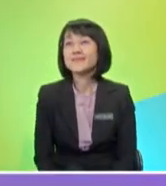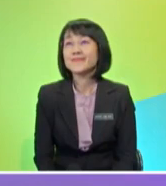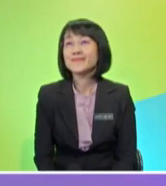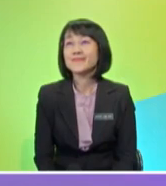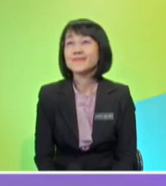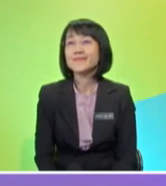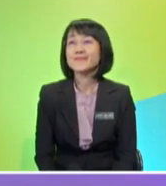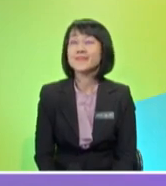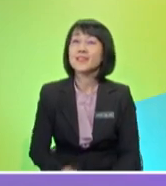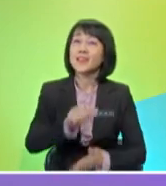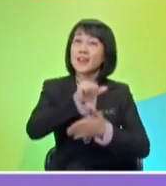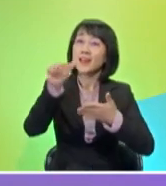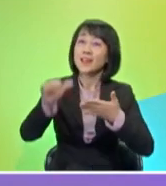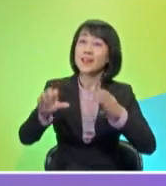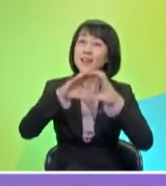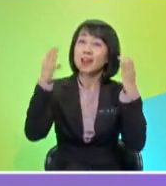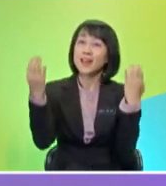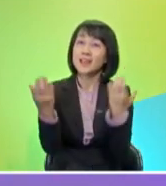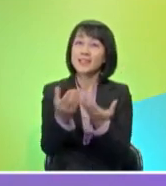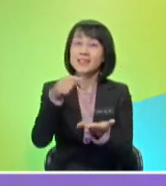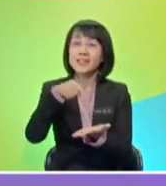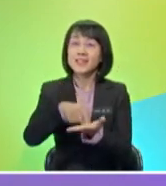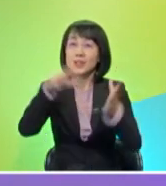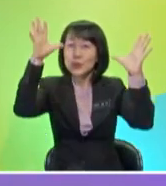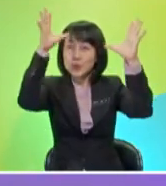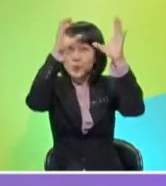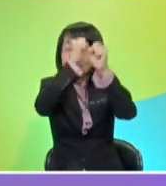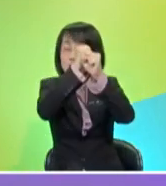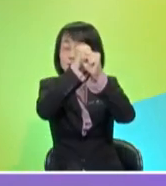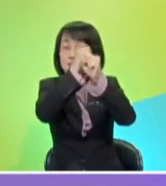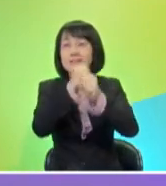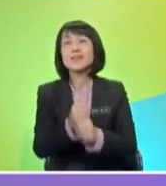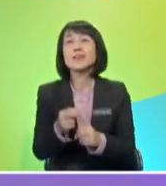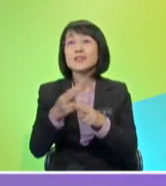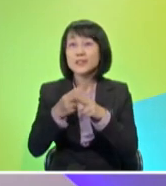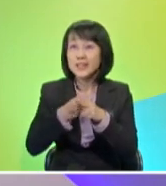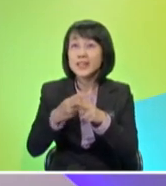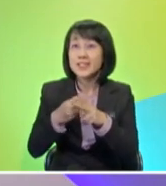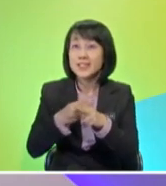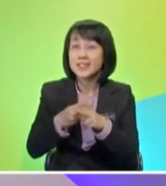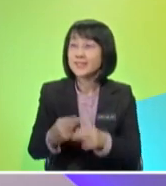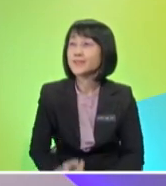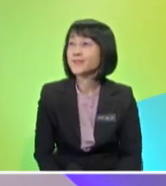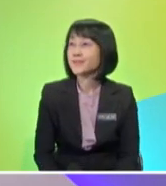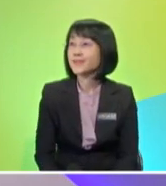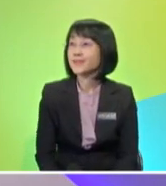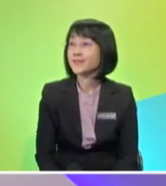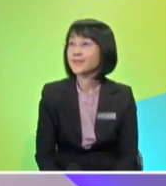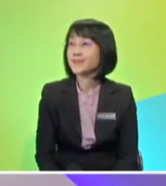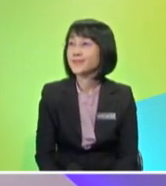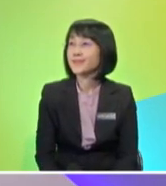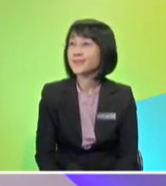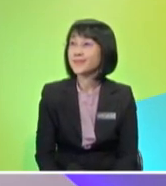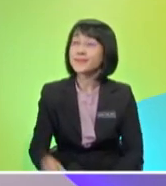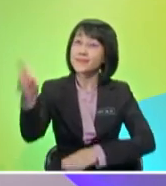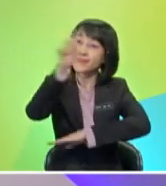sesi pembelajaran kita pada hari ini, rumus ringkas untuk cikgu sampaikan kepada murid-murid di rumah dan juga di Google Meet. Silakan. Okey, baik. Hari